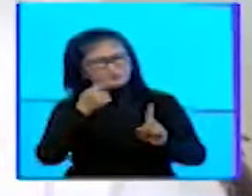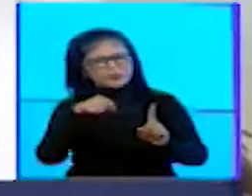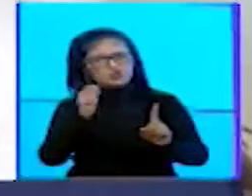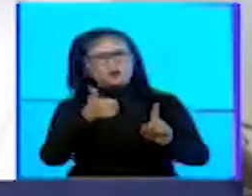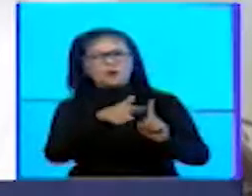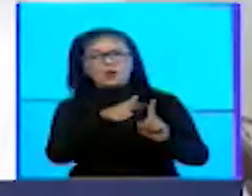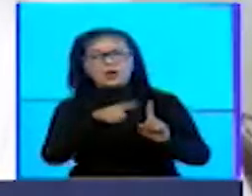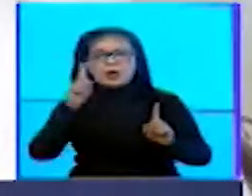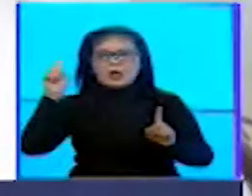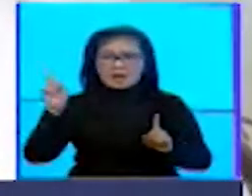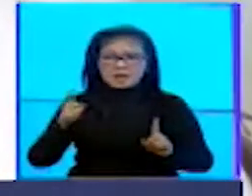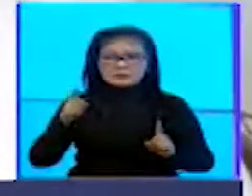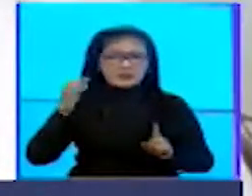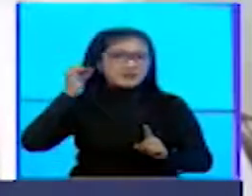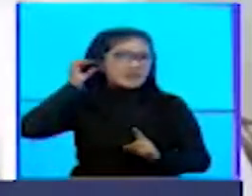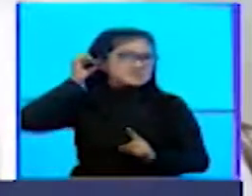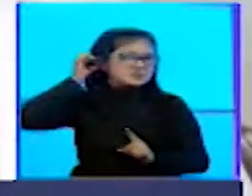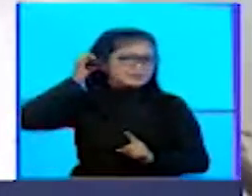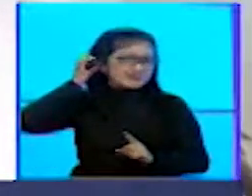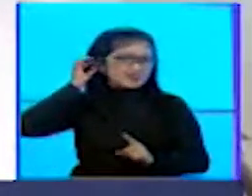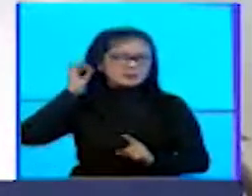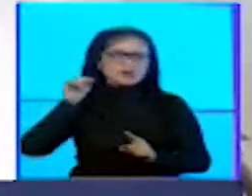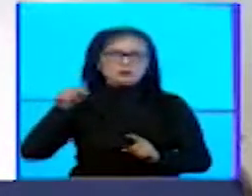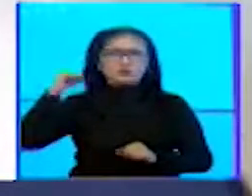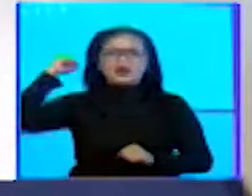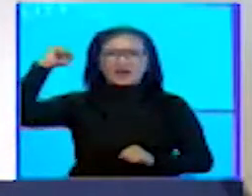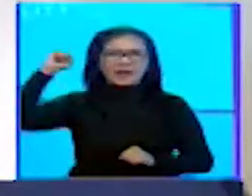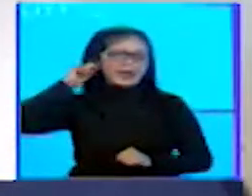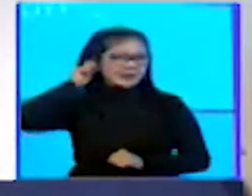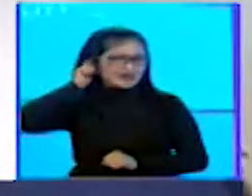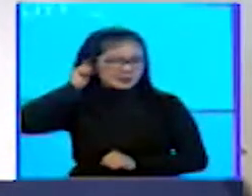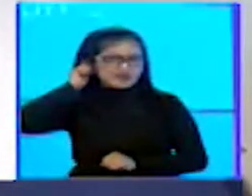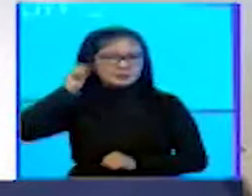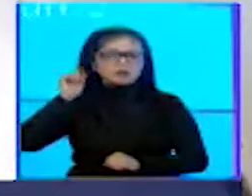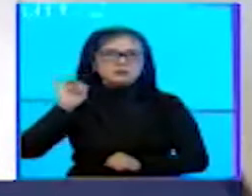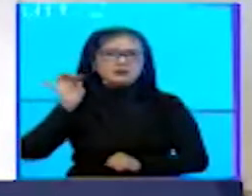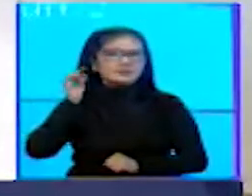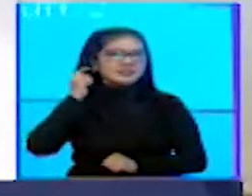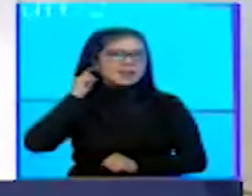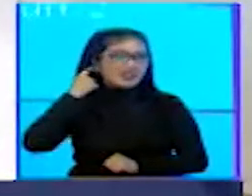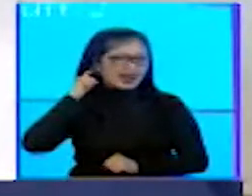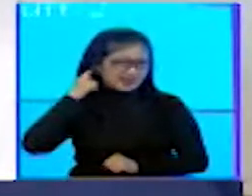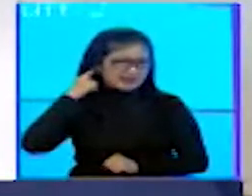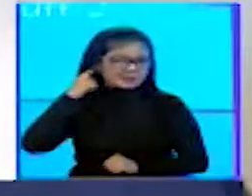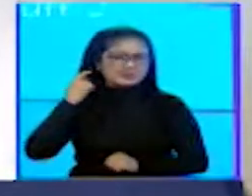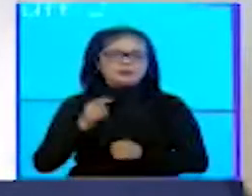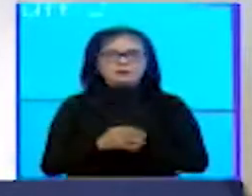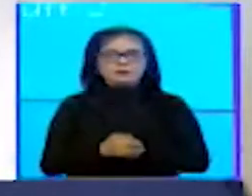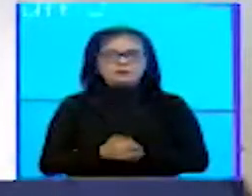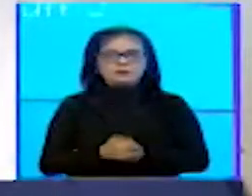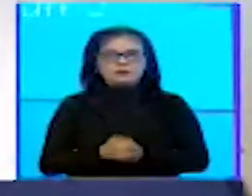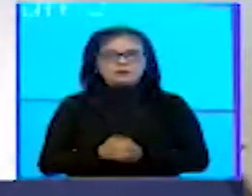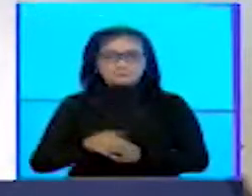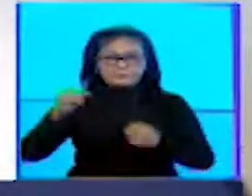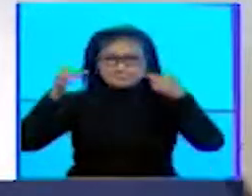telinga sebelah kanan, itu bisa dibilang tai lalat, tapi hitam, dan pelipisnya ada